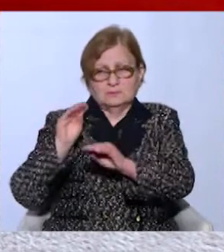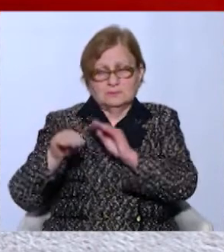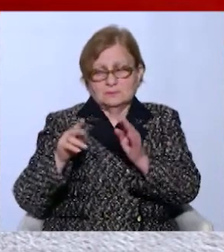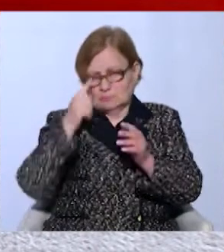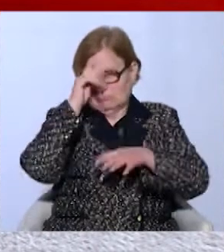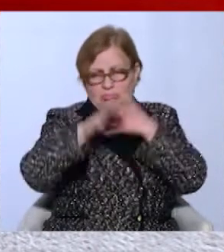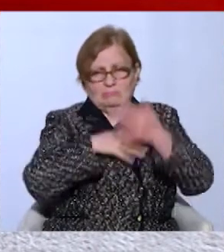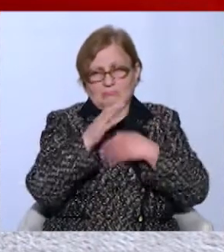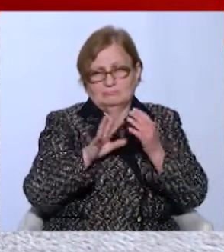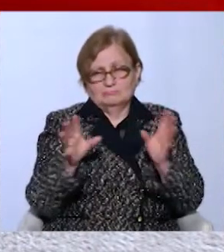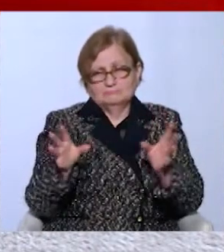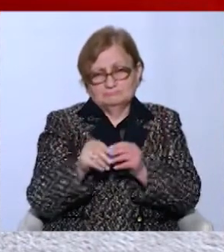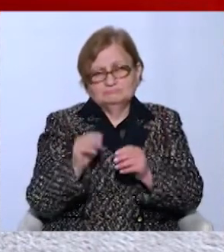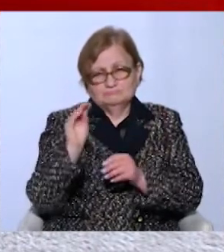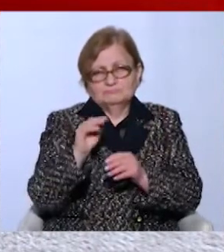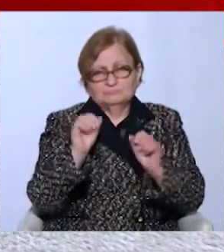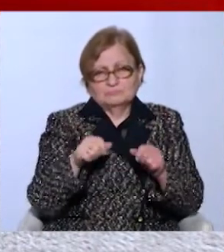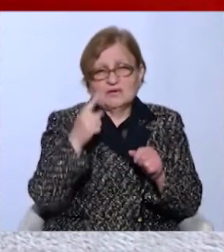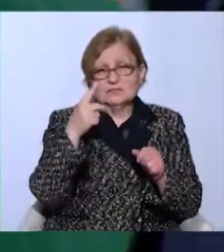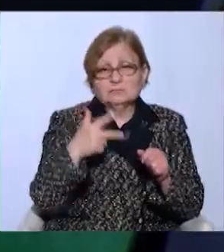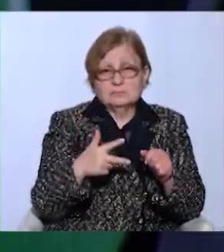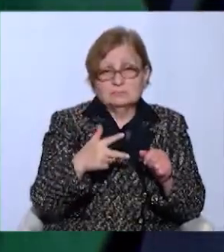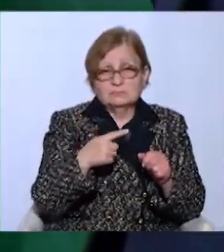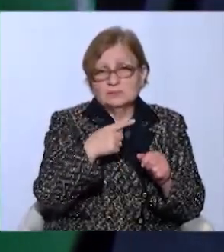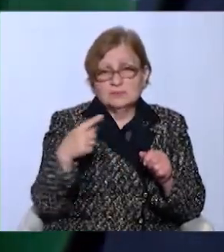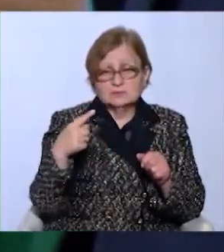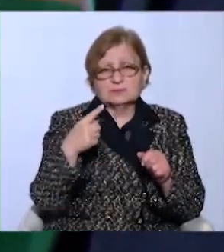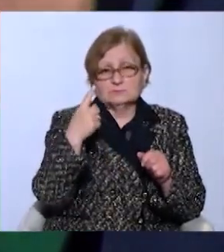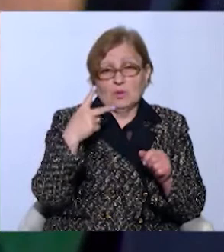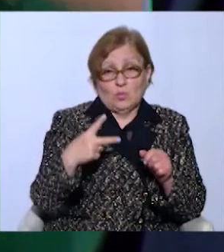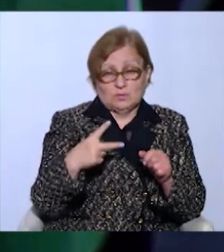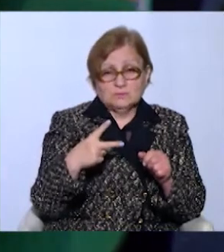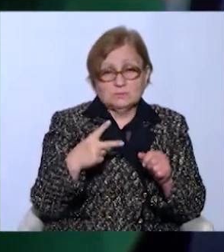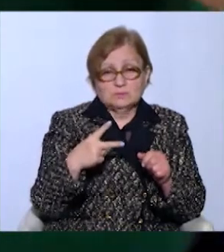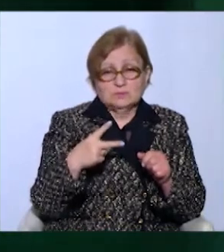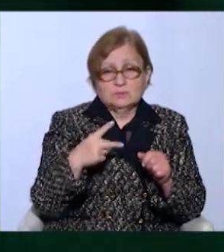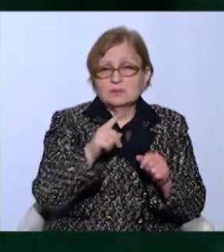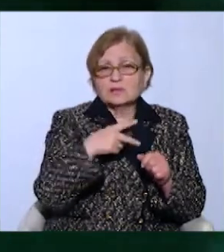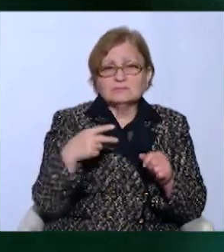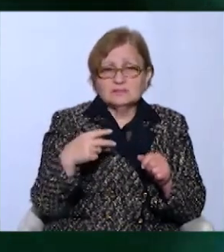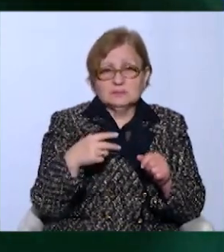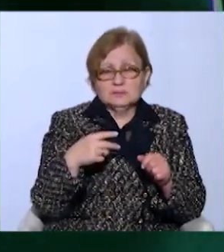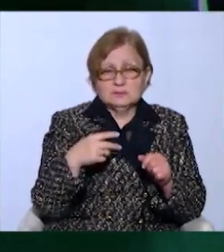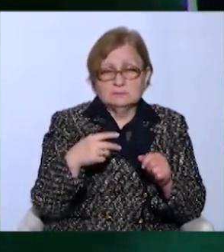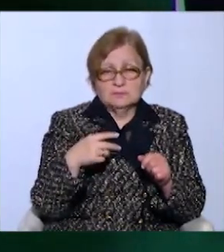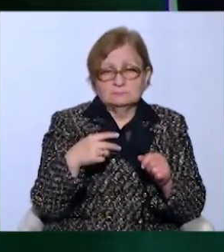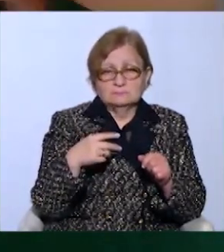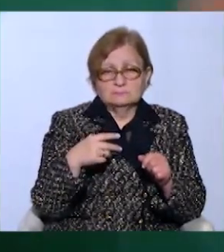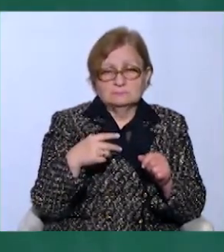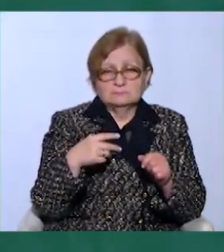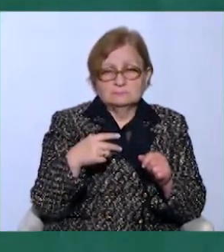burdos. Ert mesamets vaklep ert meores, kho? Es ari ramdeni?